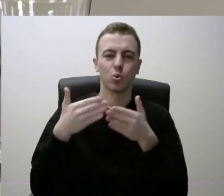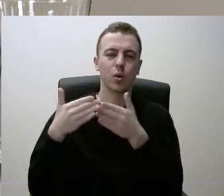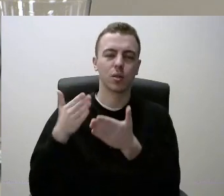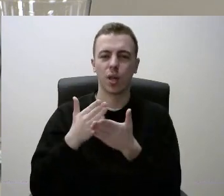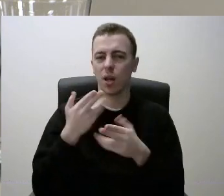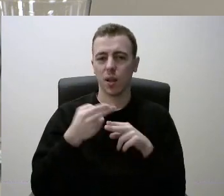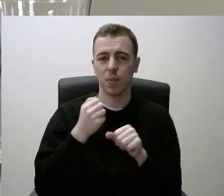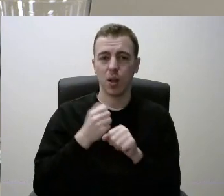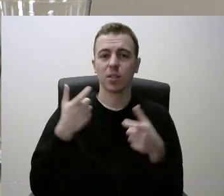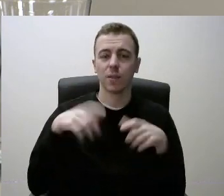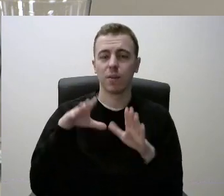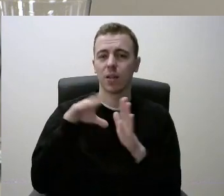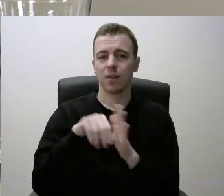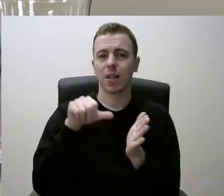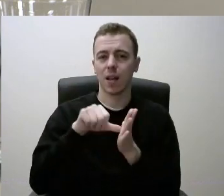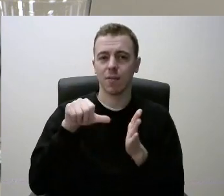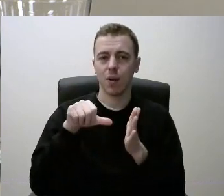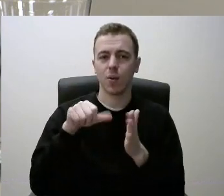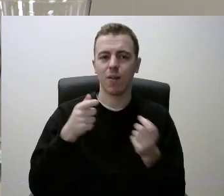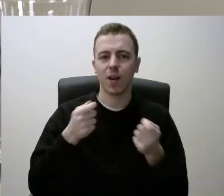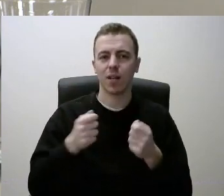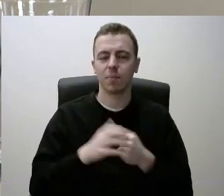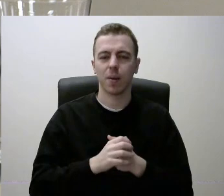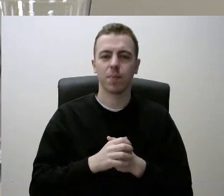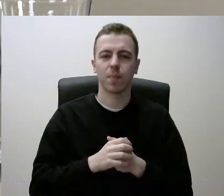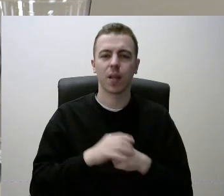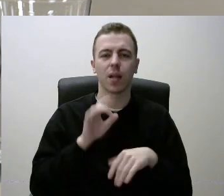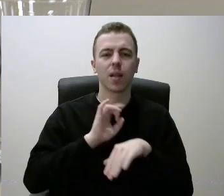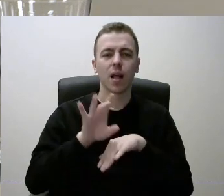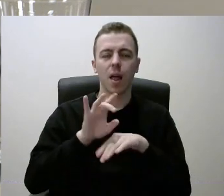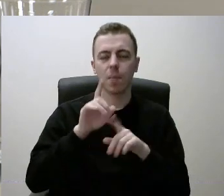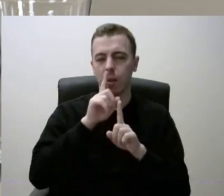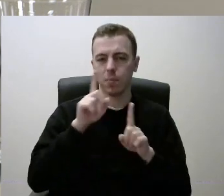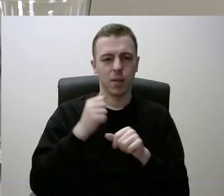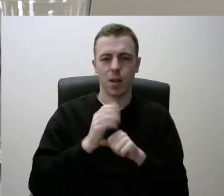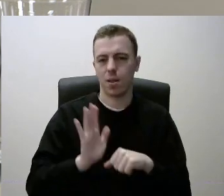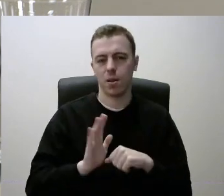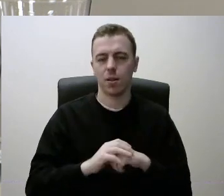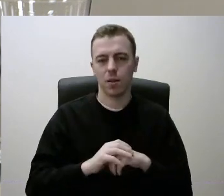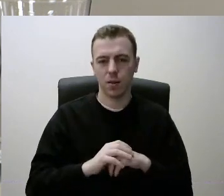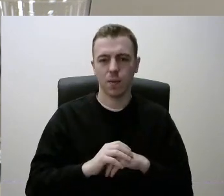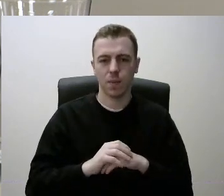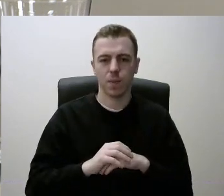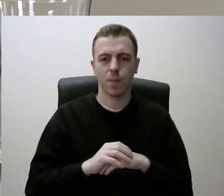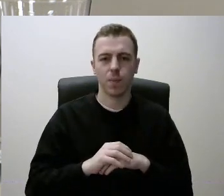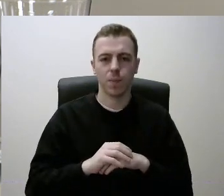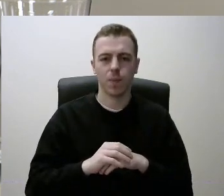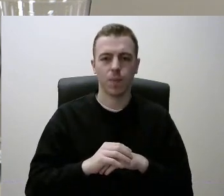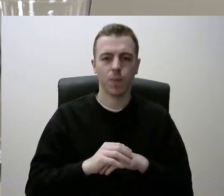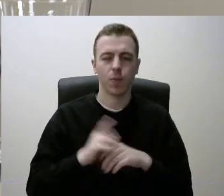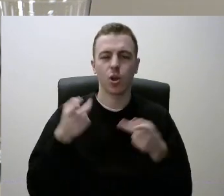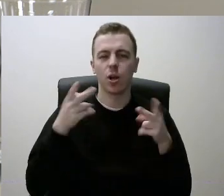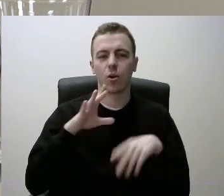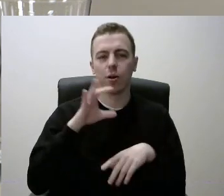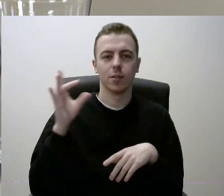savivalda dalyvauja šitų uostų valdymuose, tai Klaipėda neturėtų būti išimtis, čia yra labiau turbūt palikęs reliktas iš tarybinių